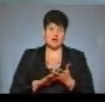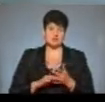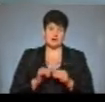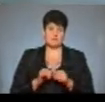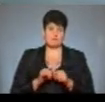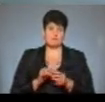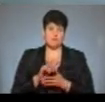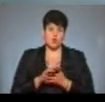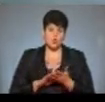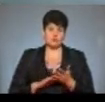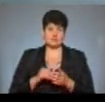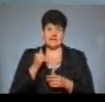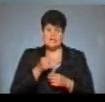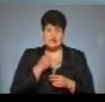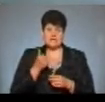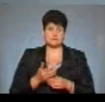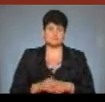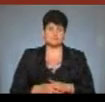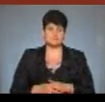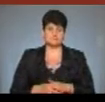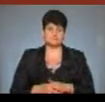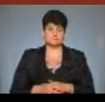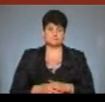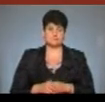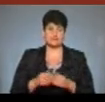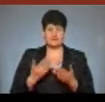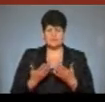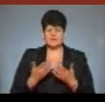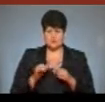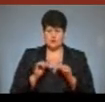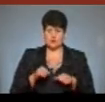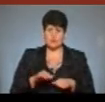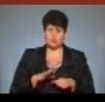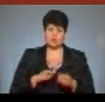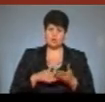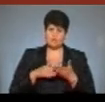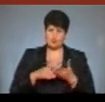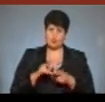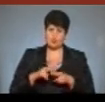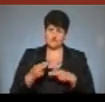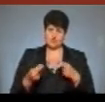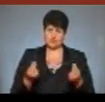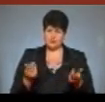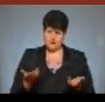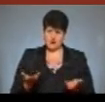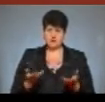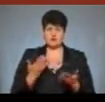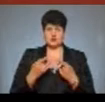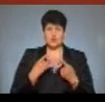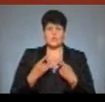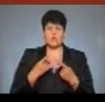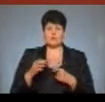продовжувати виробничий рік і виробничий процес. То, власне, десь могла бути допомога по відшкодуванню, чи якщо ми говоримо